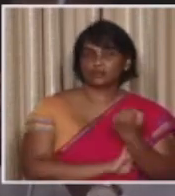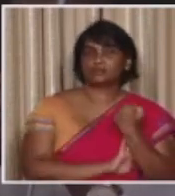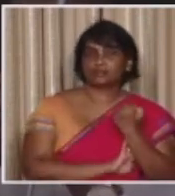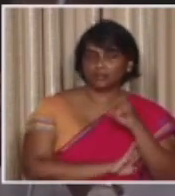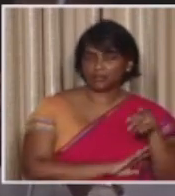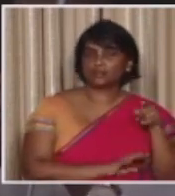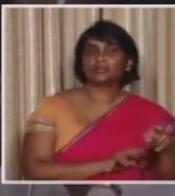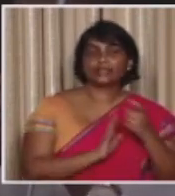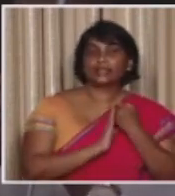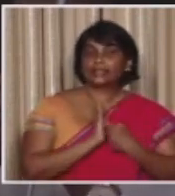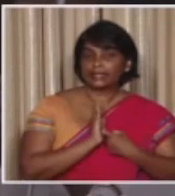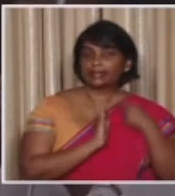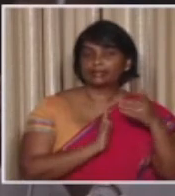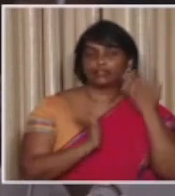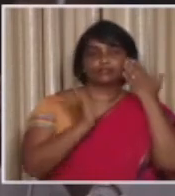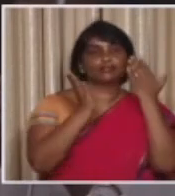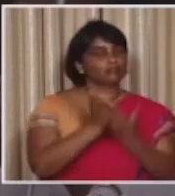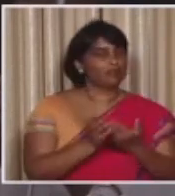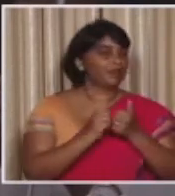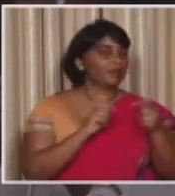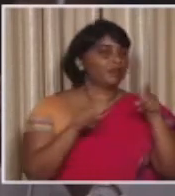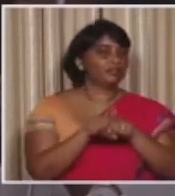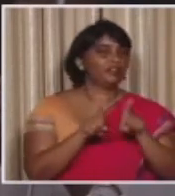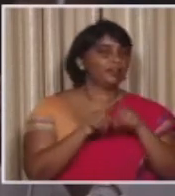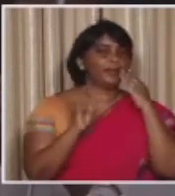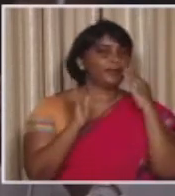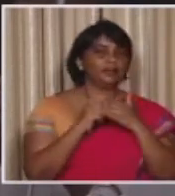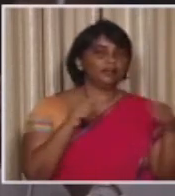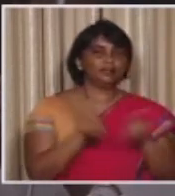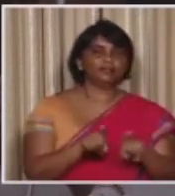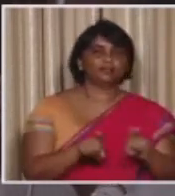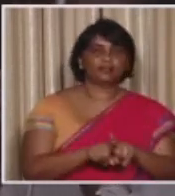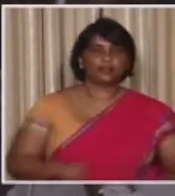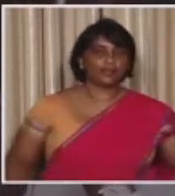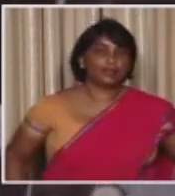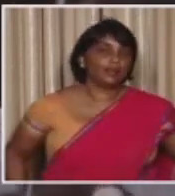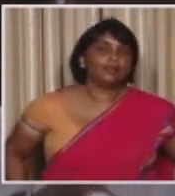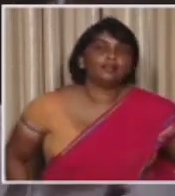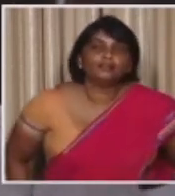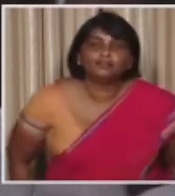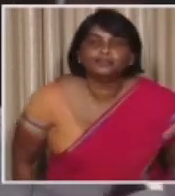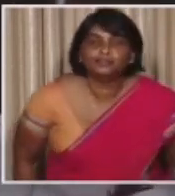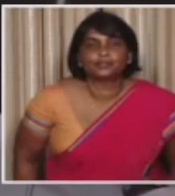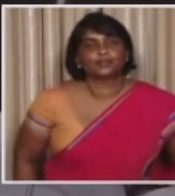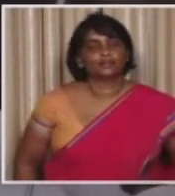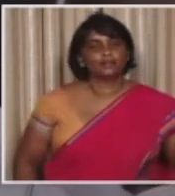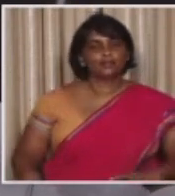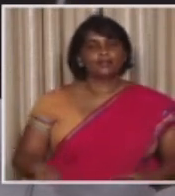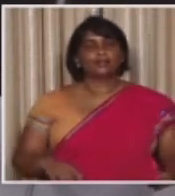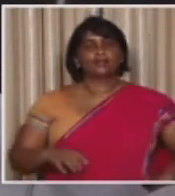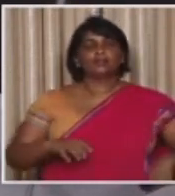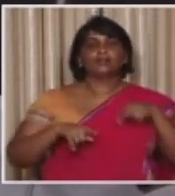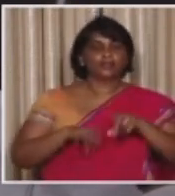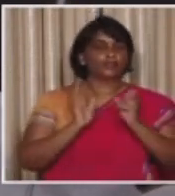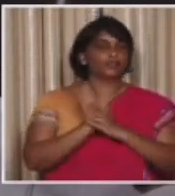ඕනේ. නීතිපරයා වෙත යොමු කරලා ඒ පිළිබඳ අධ්‍යයනයක් කරලා එක වෙනවද කියලා බලලා ඒ මිනිස්සුන්ට නීති හමුවට ගේමේ බලයත් මේ